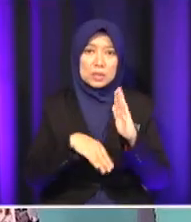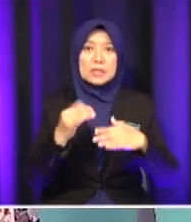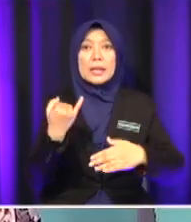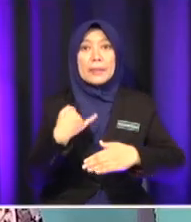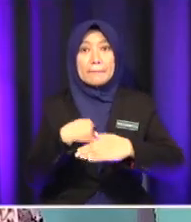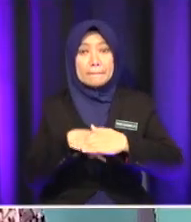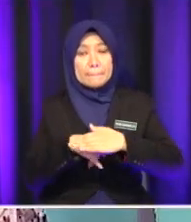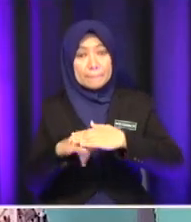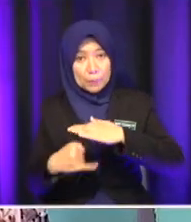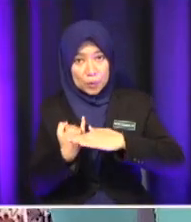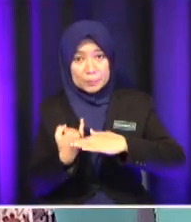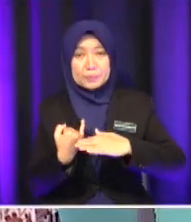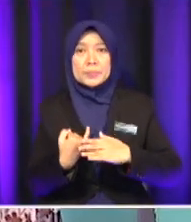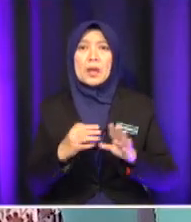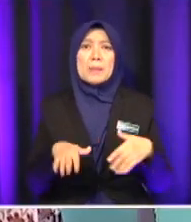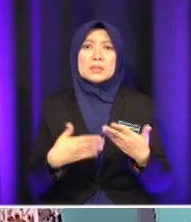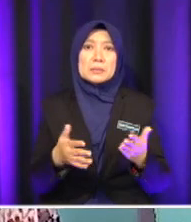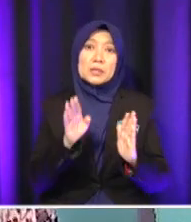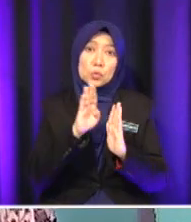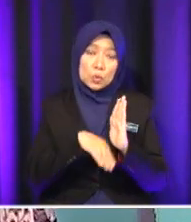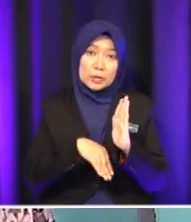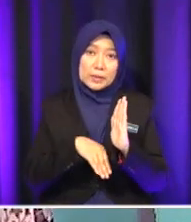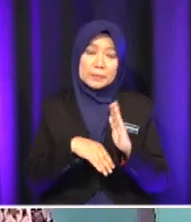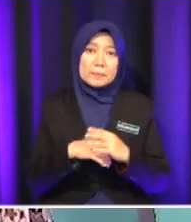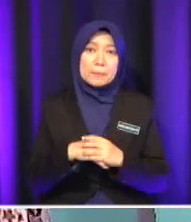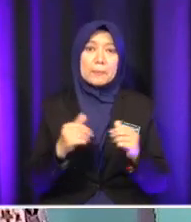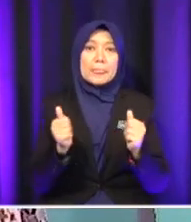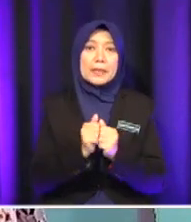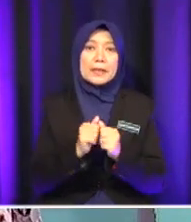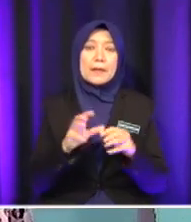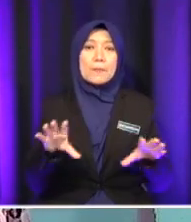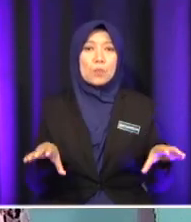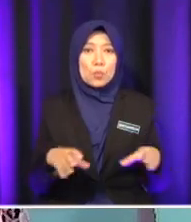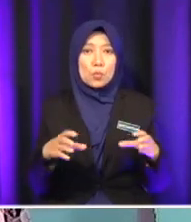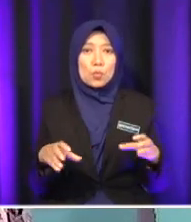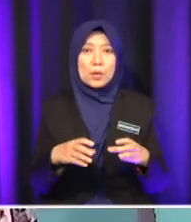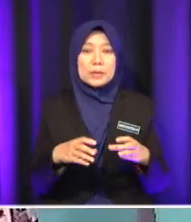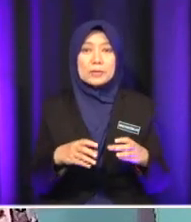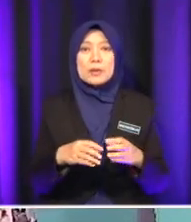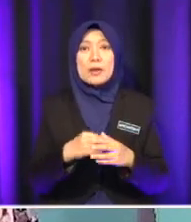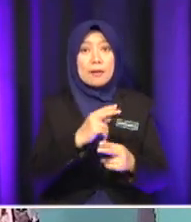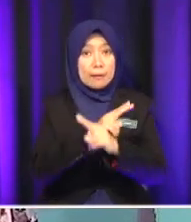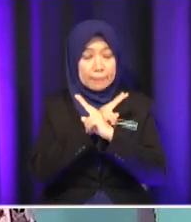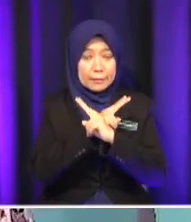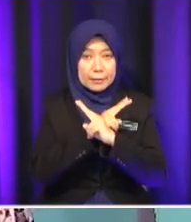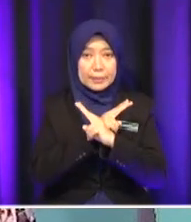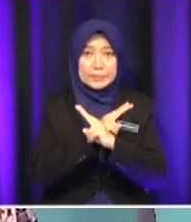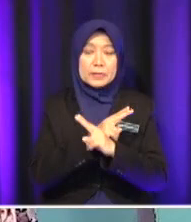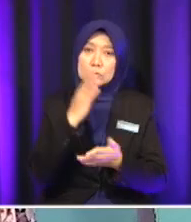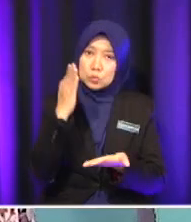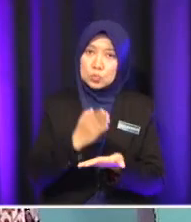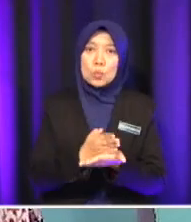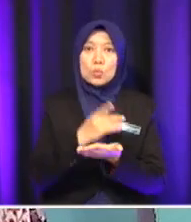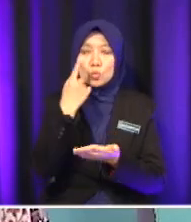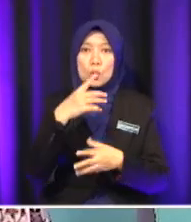macam mana kerajaan boleh mengurangkan impor ialah dengan mengadakan beberapa sekatan sekatan perdagangan